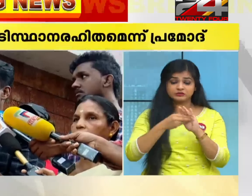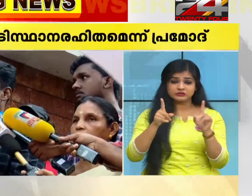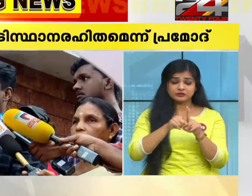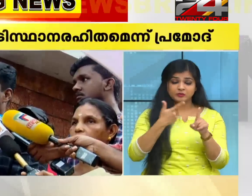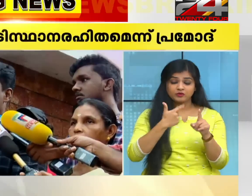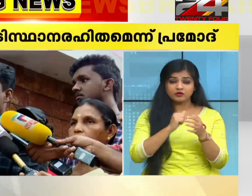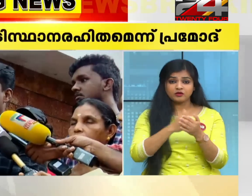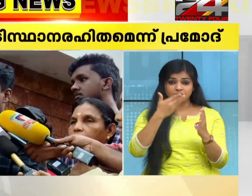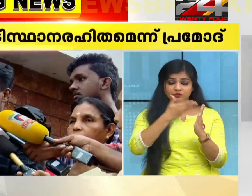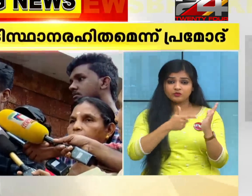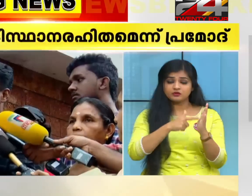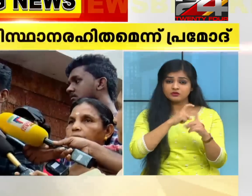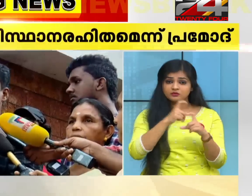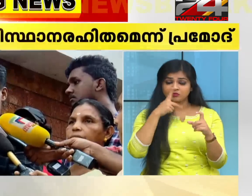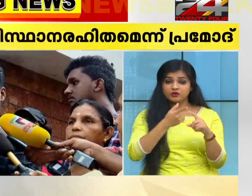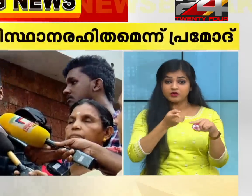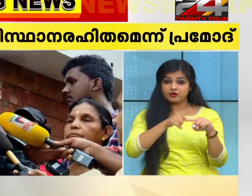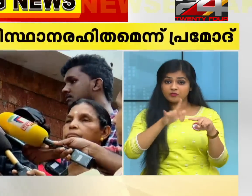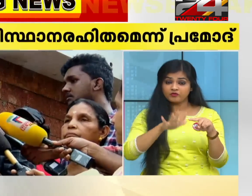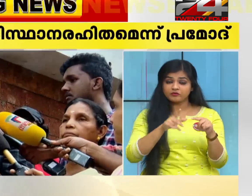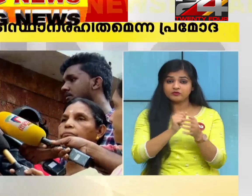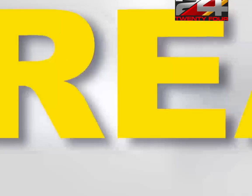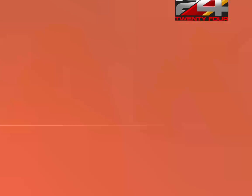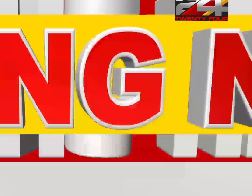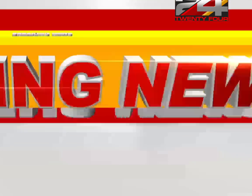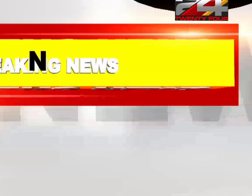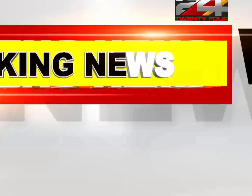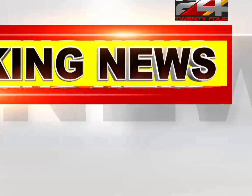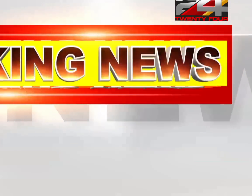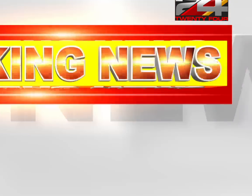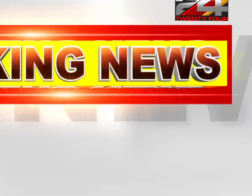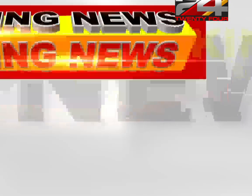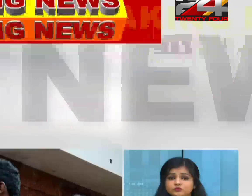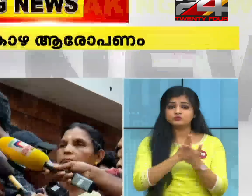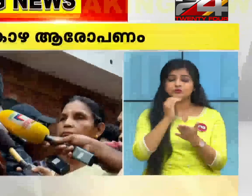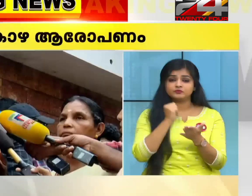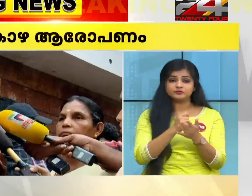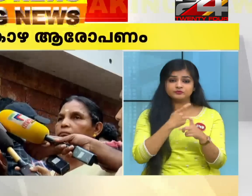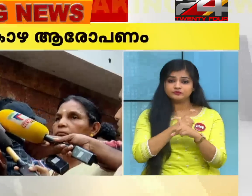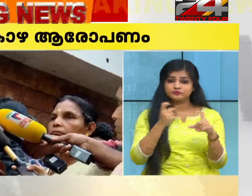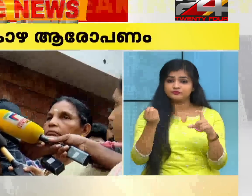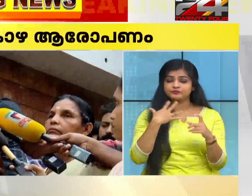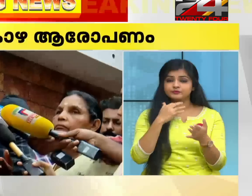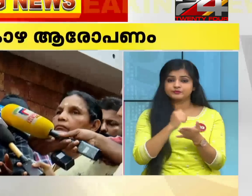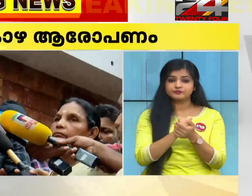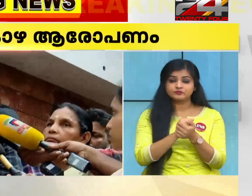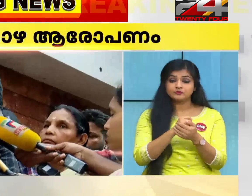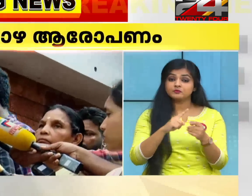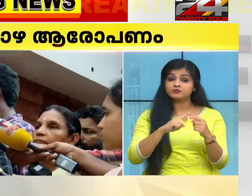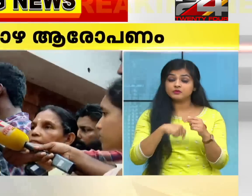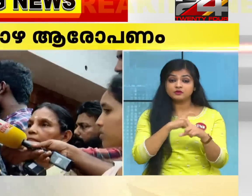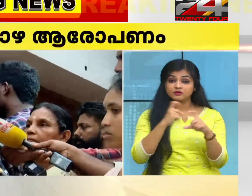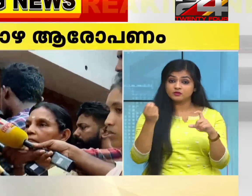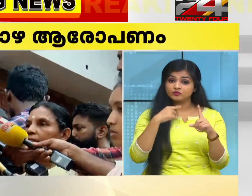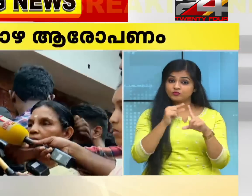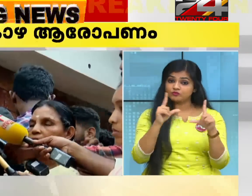പറയണ്ടേ? ഇങ്ങനെ ഒരു സംഭവം ഉണ്ടെന്ന് പറയുമ്പോഴല്ലേ അതിൻ്റെ അകത്ത് ഒരു സത്യസന്ധത ഉണ്ടാവുള്ളൂ. പറയണം. ബാക്കി ഞാൻ പറയാം. കേട്ടോ. അപ്പോൾ ഒരു